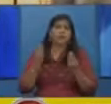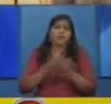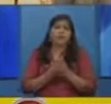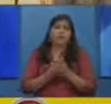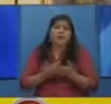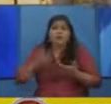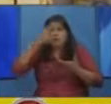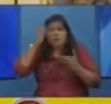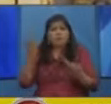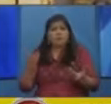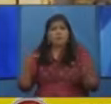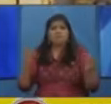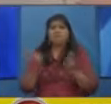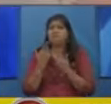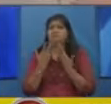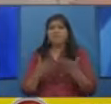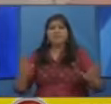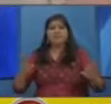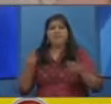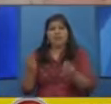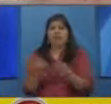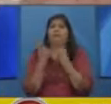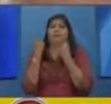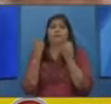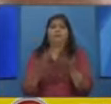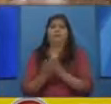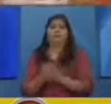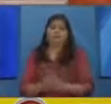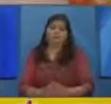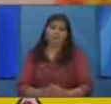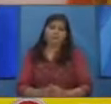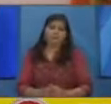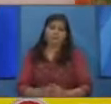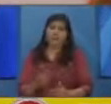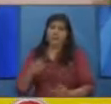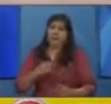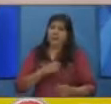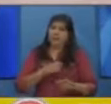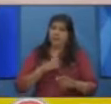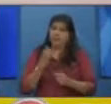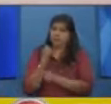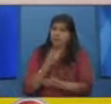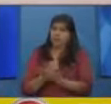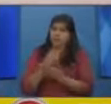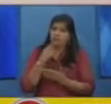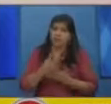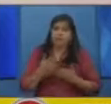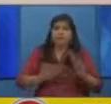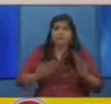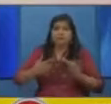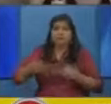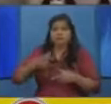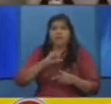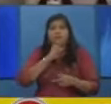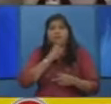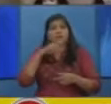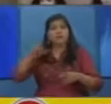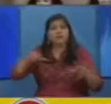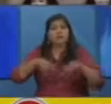कोई भी काम बड़ी आसानी से कर सकता है। यह इच्छा शक्ति ही है जो कई युवाओं